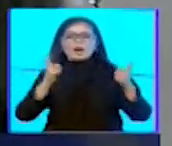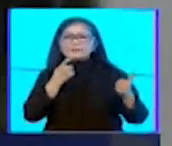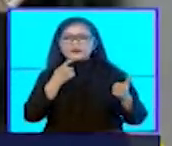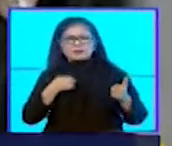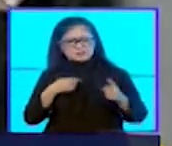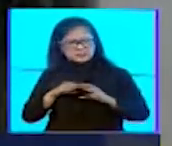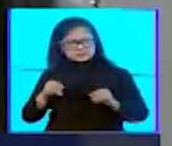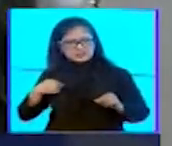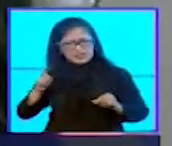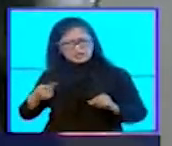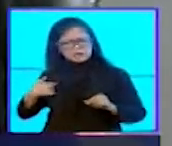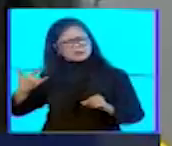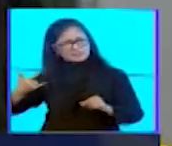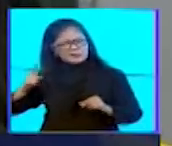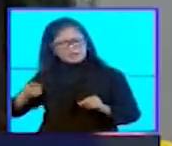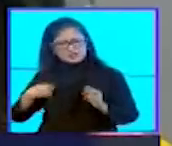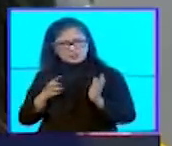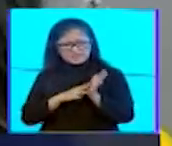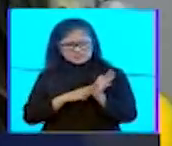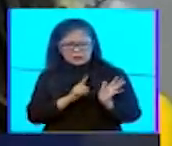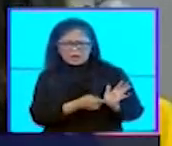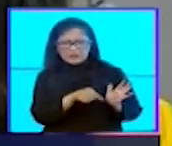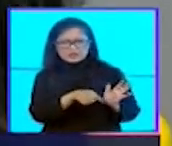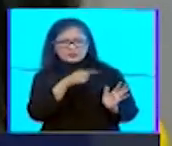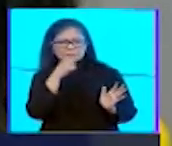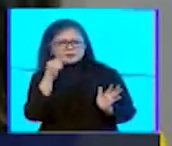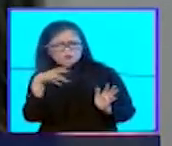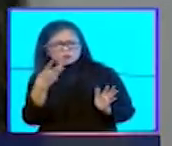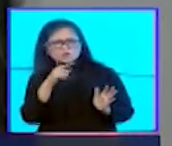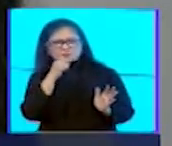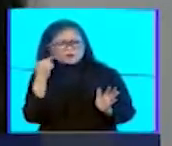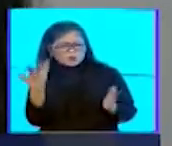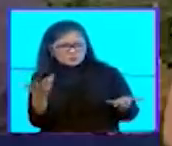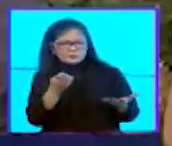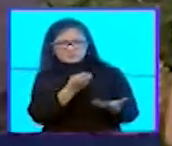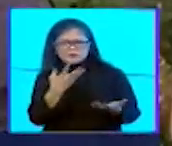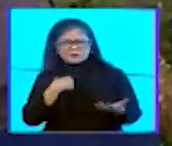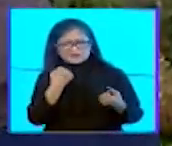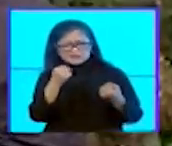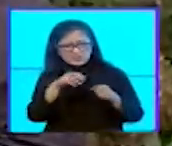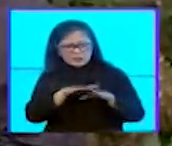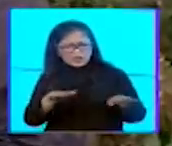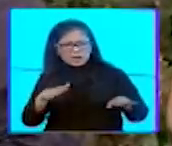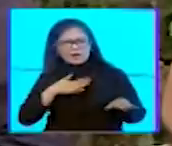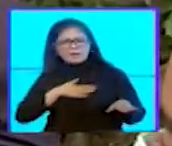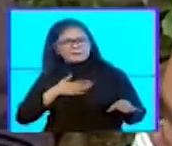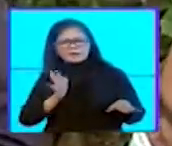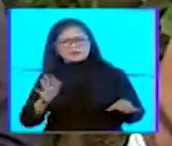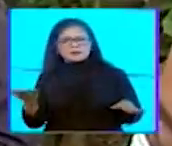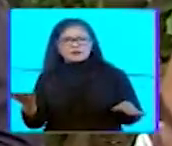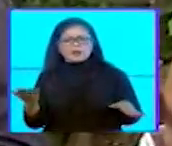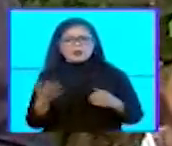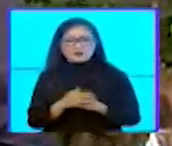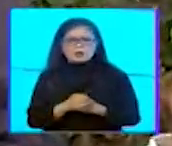saya punya pekerjaan tetap. Gara-gara hal ini saya 1-2 minggu malah nggak bisa bekerja karena nggak tenang. Sementara Nicholas